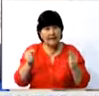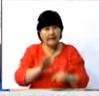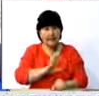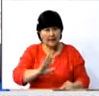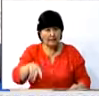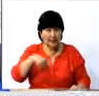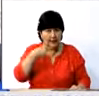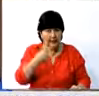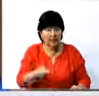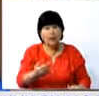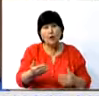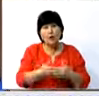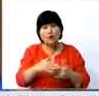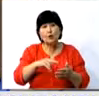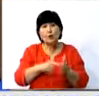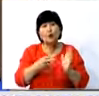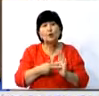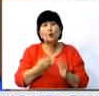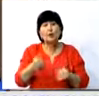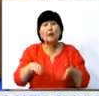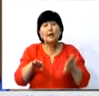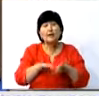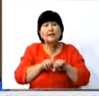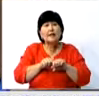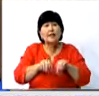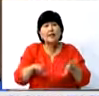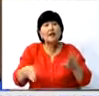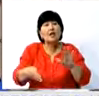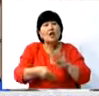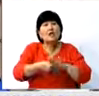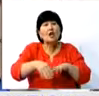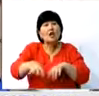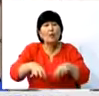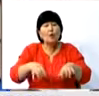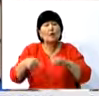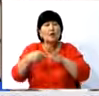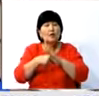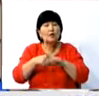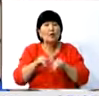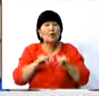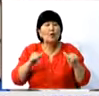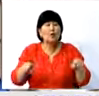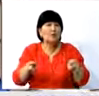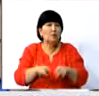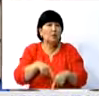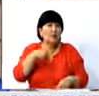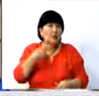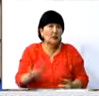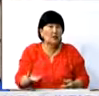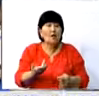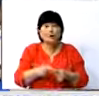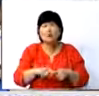тілге тиек етті. Жуырда жоба тоқу жегі құрттай жайлаған жемқорлықтың одан әрі өршуіне мүмкіндік беретін жеткізді.